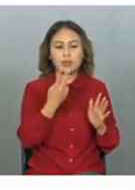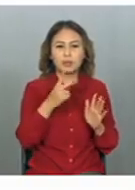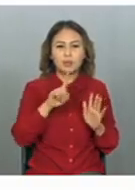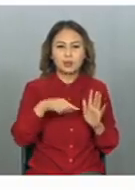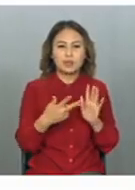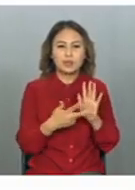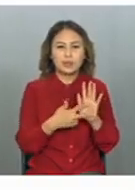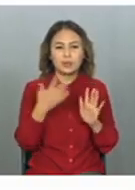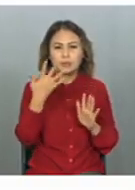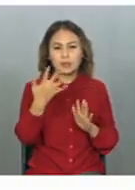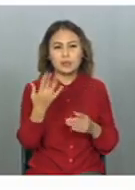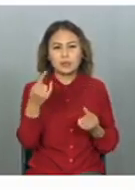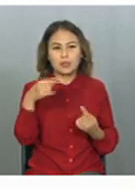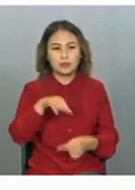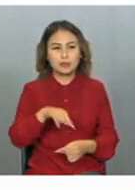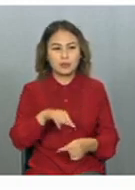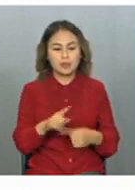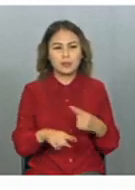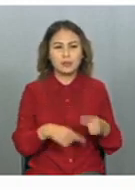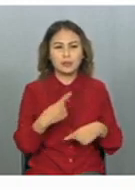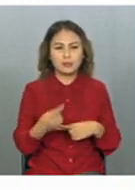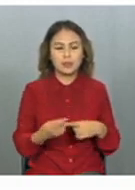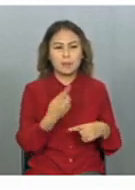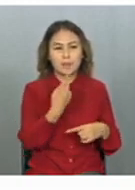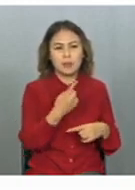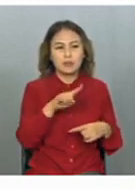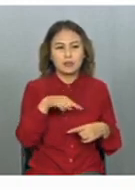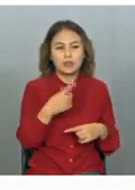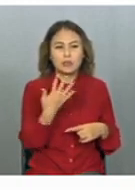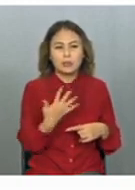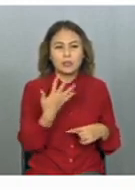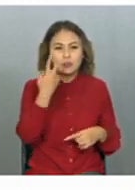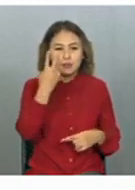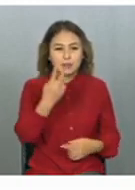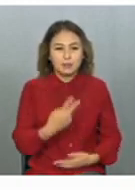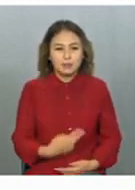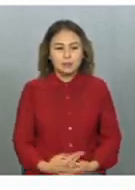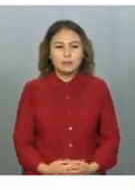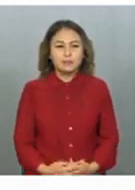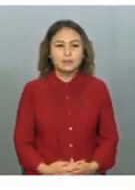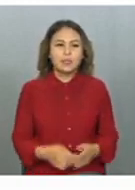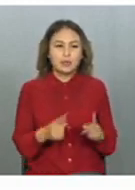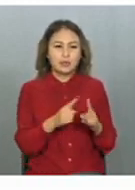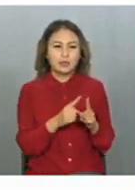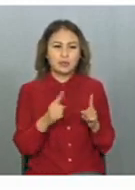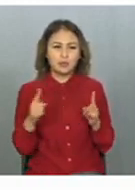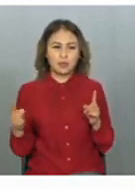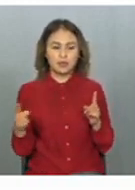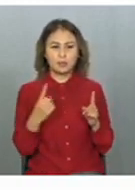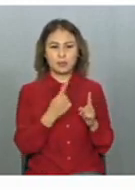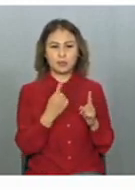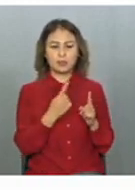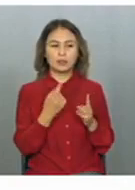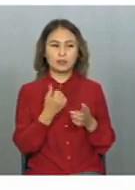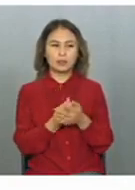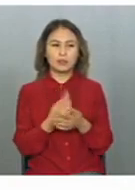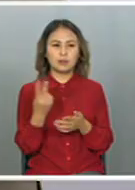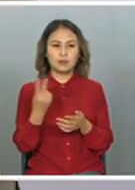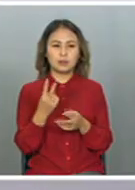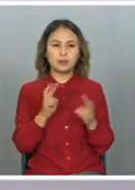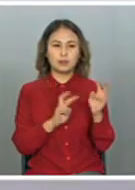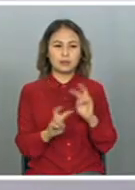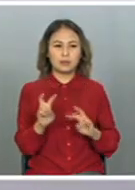5'ке сәйкес келеді. Келесі 1 бүтін 5'ден 2. Координаттық сәуледе 1 мен 2'нің арасынан